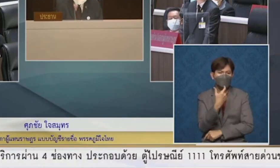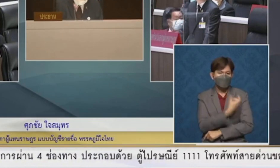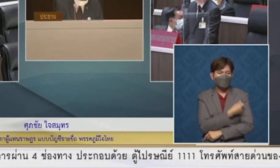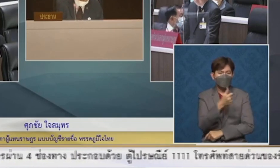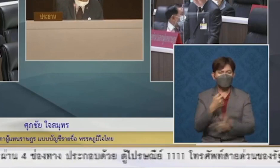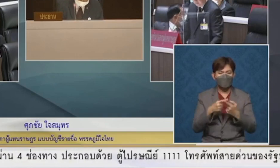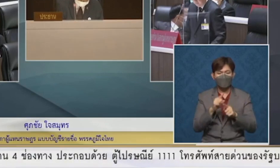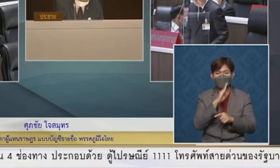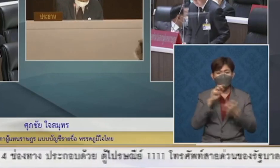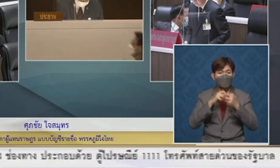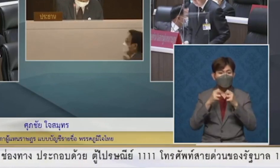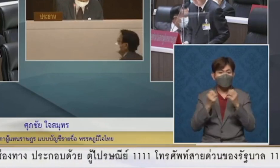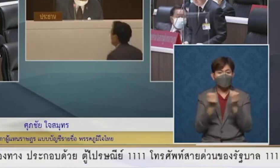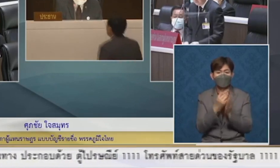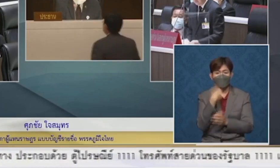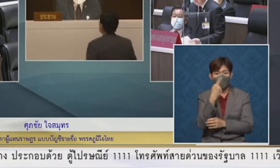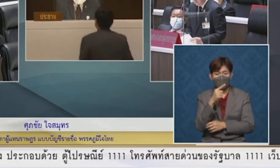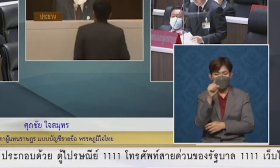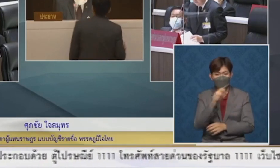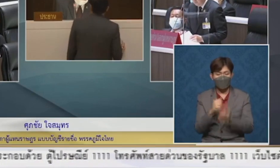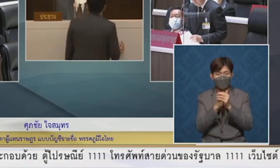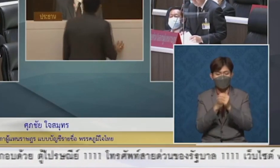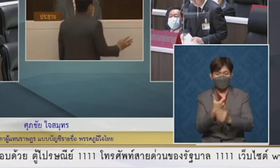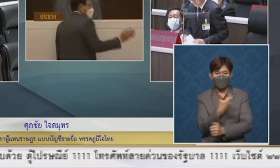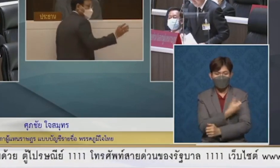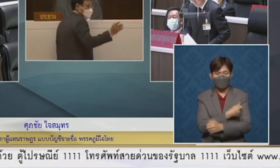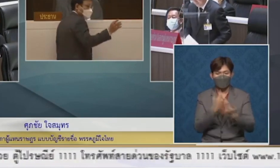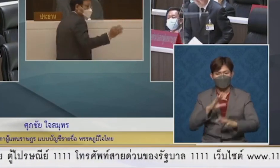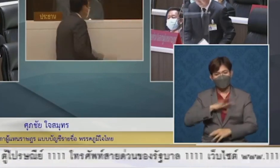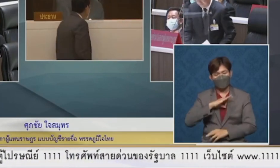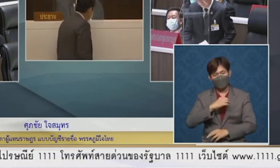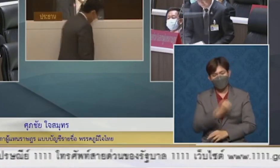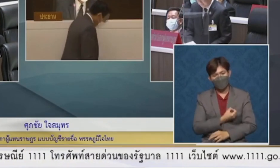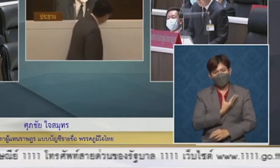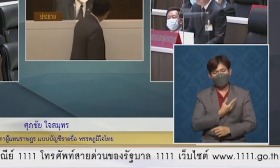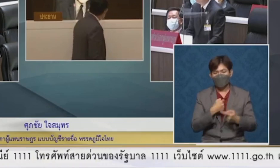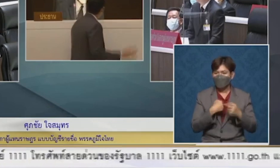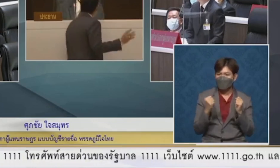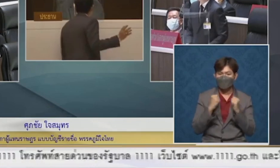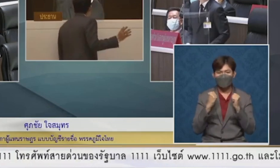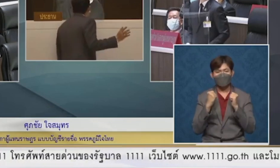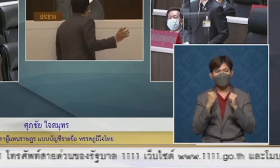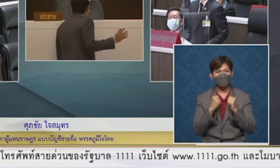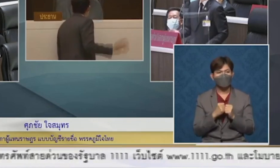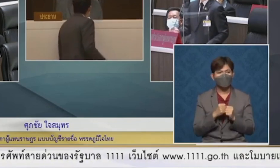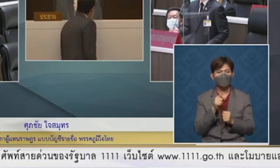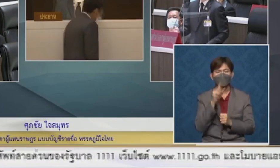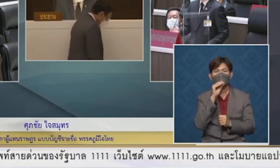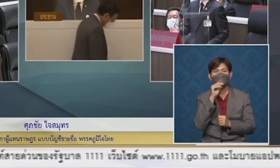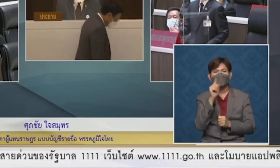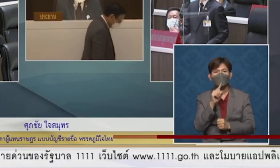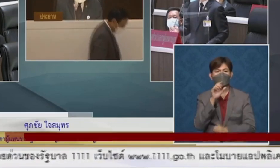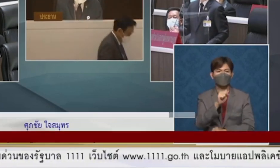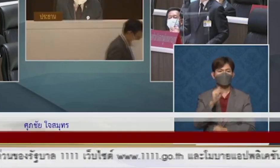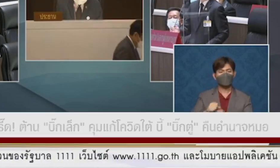ฐมนตรีว่าการกระทรวงสาธารณสุขโดยมีผู้บริหารระดับสูงของกระทรวงร่วมด้วยเนื่องจากสถานการณ์โควิดค่อนข้างตึงเครียดซึ่งรอบนี้สาธ